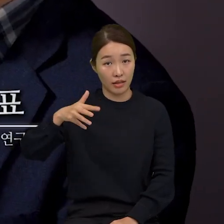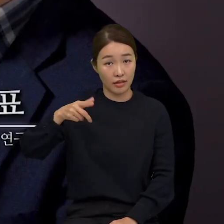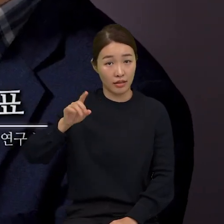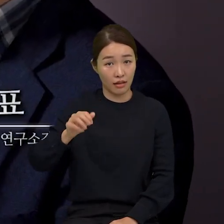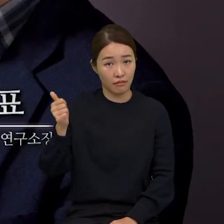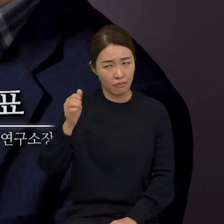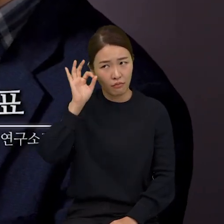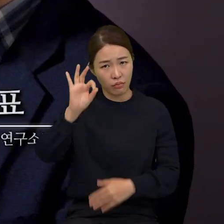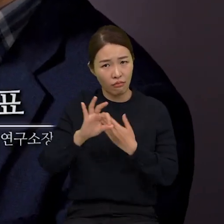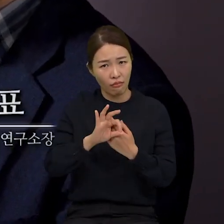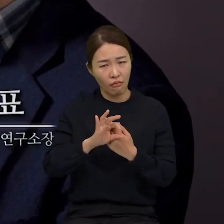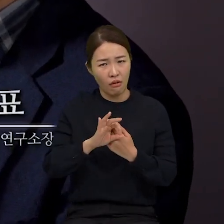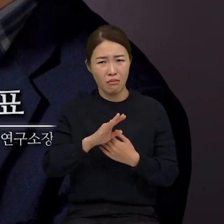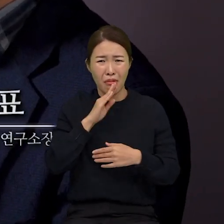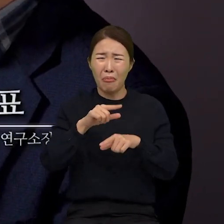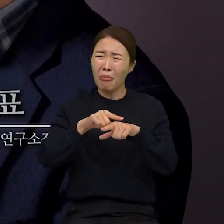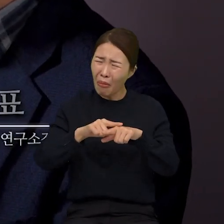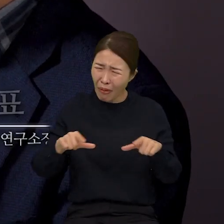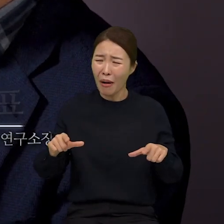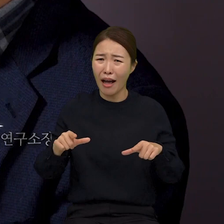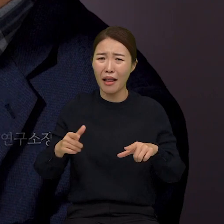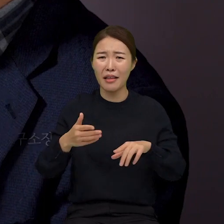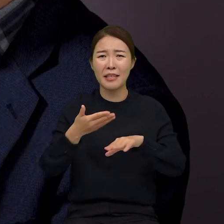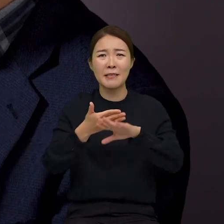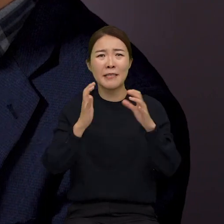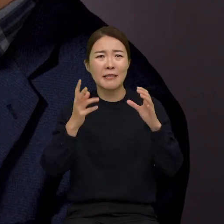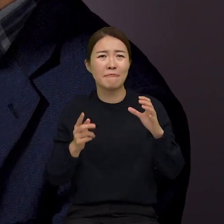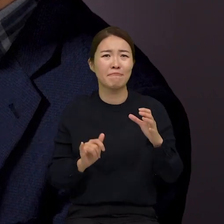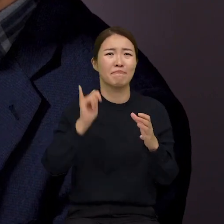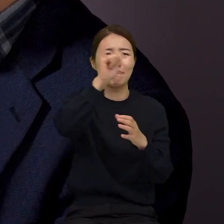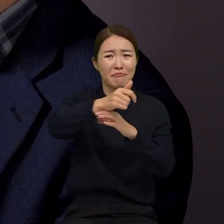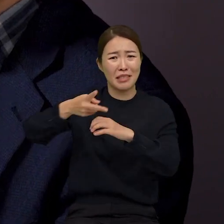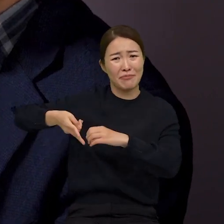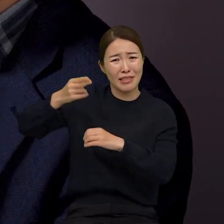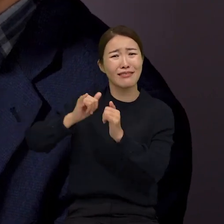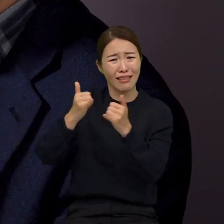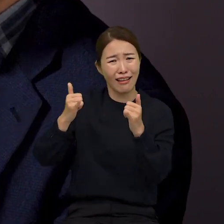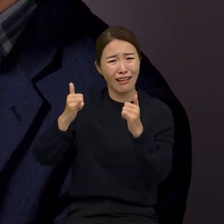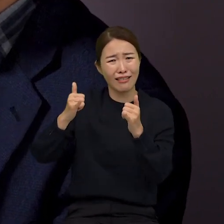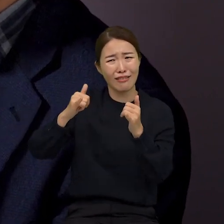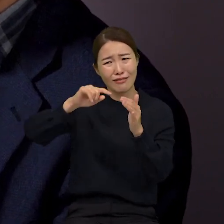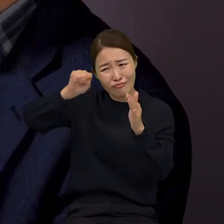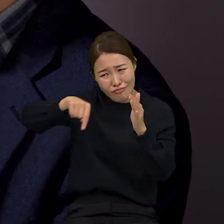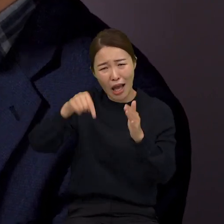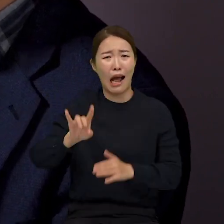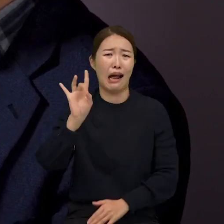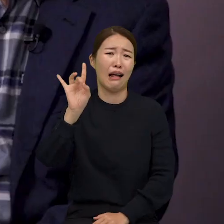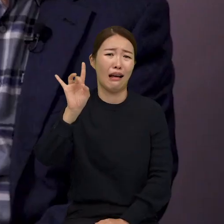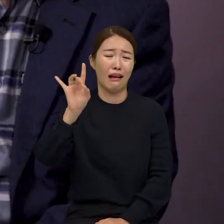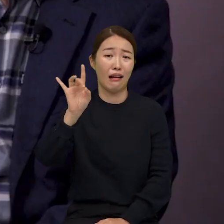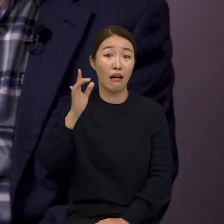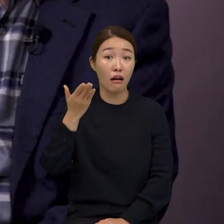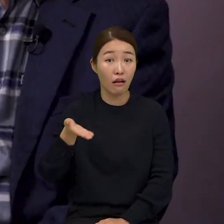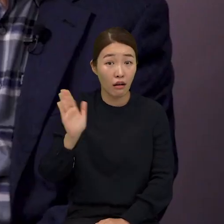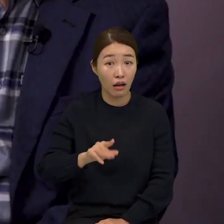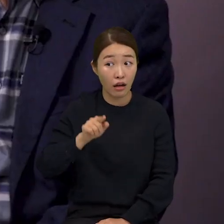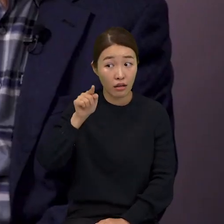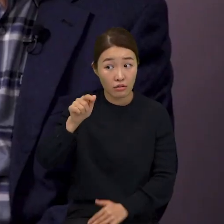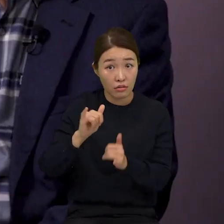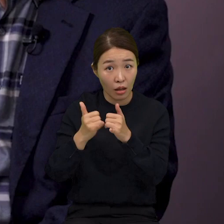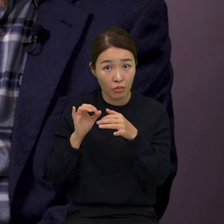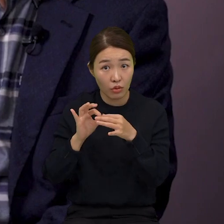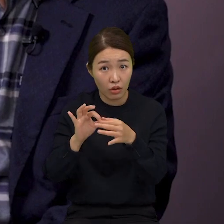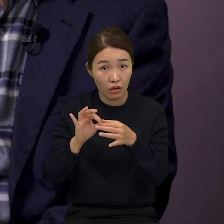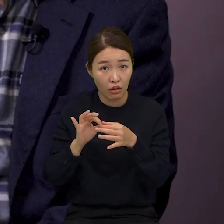안재창은 정말 보면 평범한 이민자들 중에 한 사람이었다고 봅니다. 하지만 이런